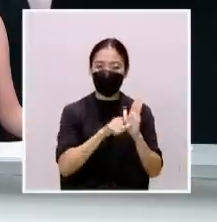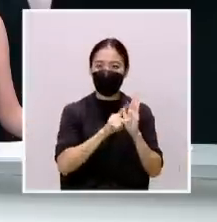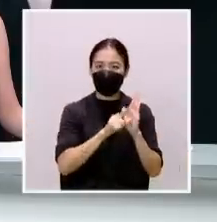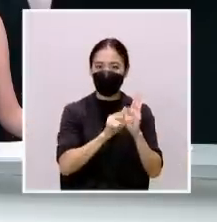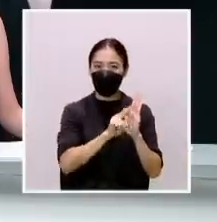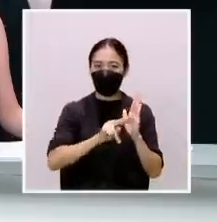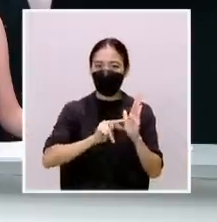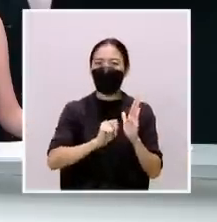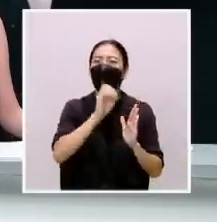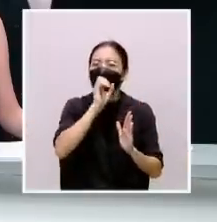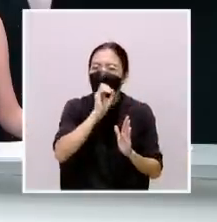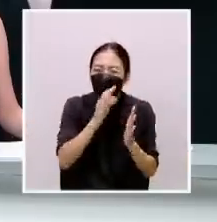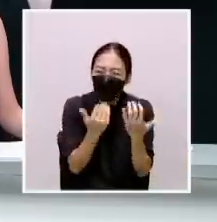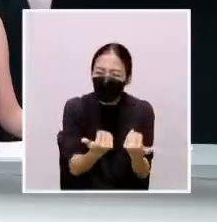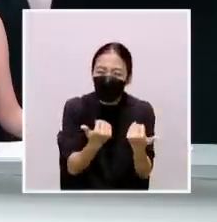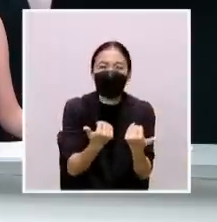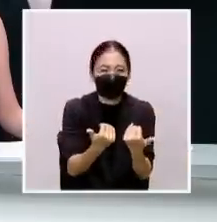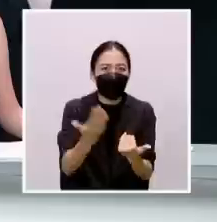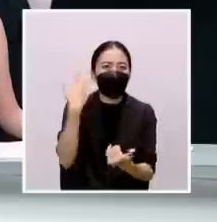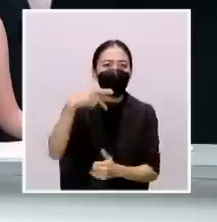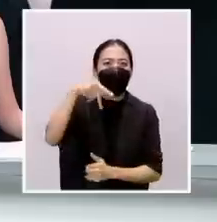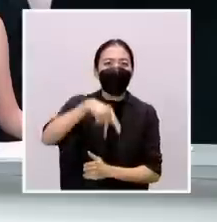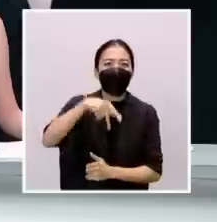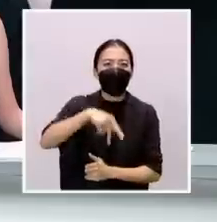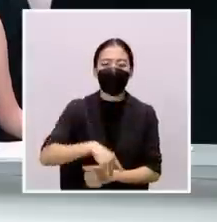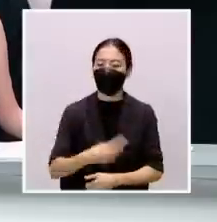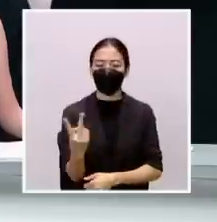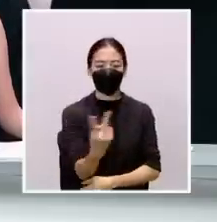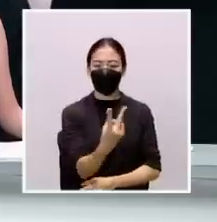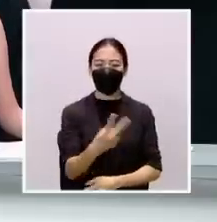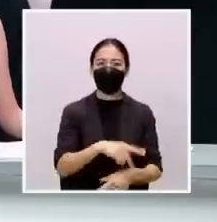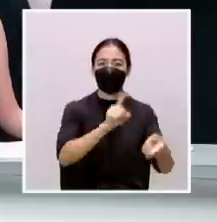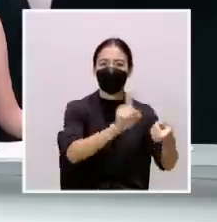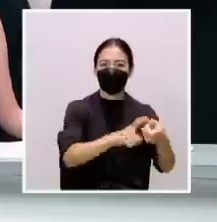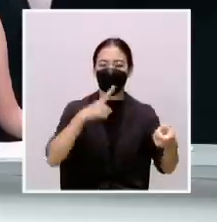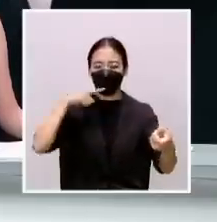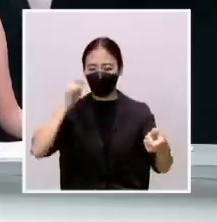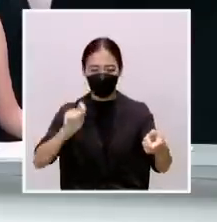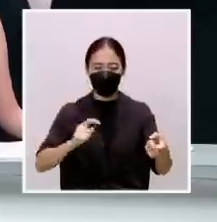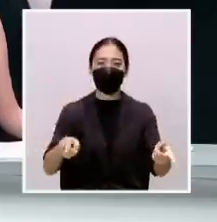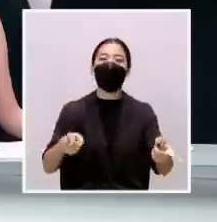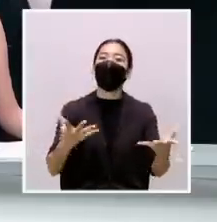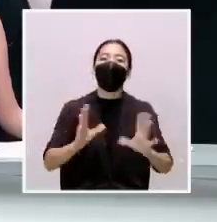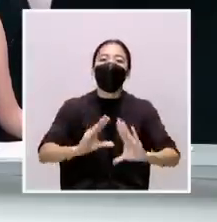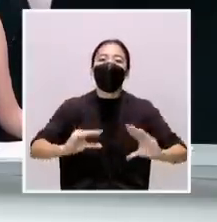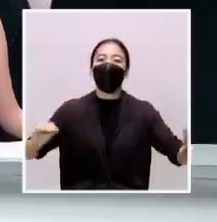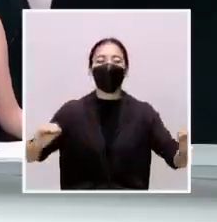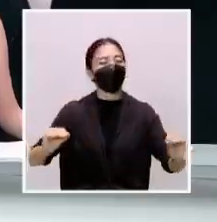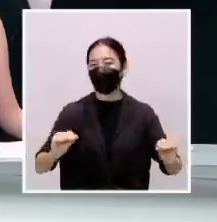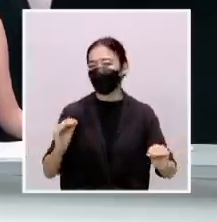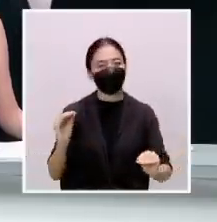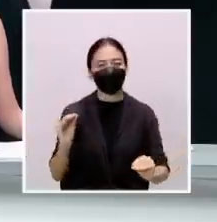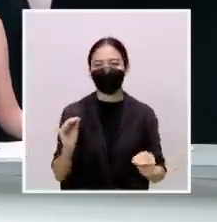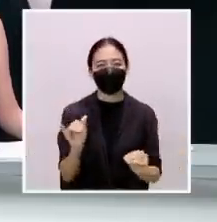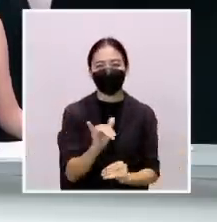นนี้ยอมรับแล้วนะครับว่ายังไม่มีข้อตกลงสันติภาพเกิดขึ้นในเร็วนี้อย่างแน่นอนก็คือยังคงมีการยิงการสู้รบกันต่อไ